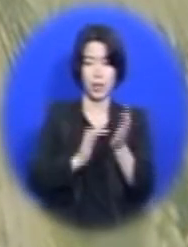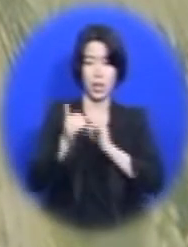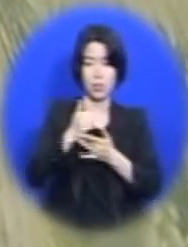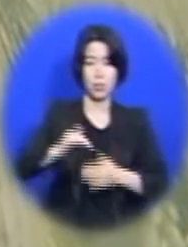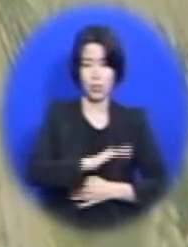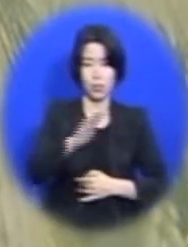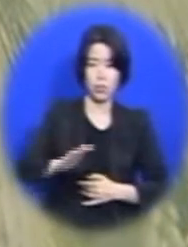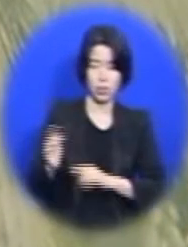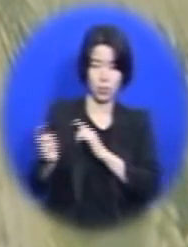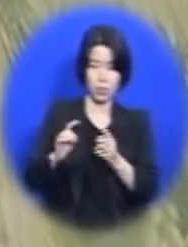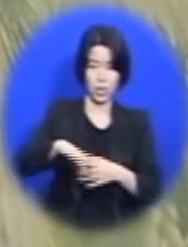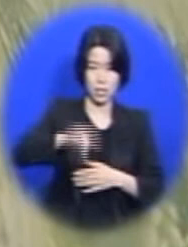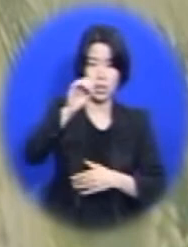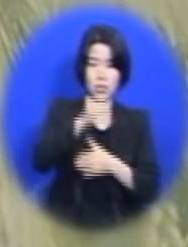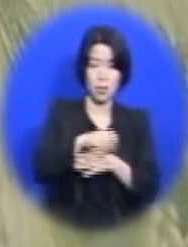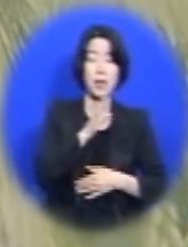우리의 부활의 첫 열매세요.